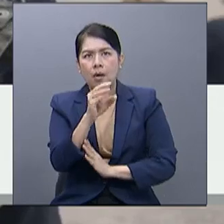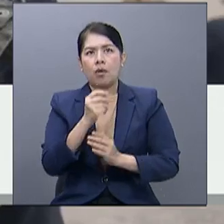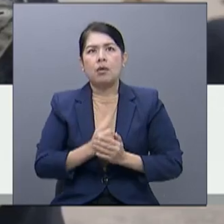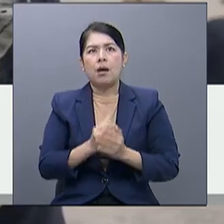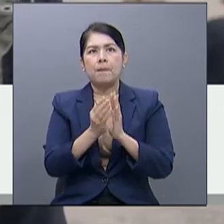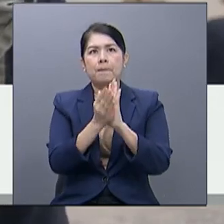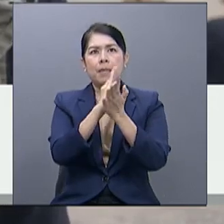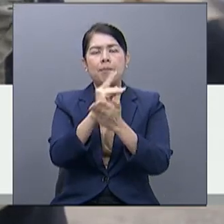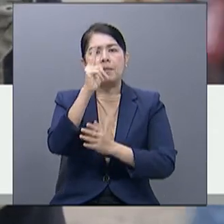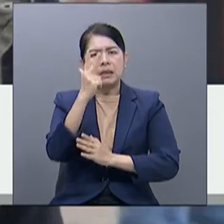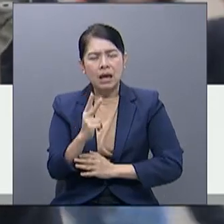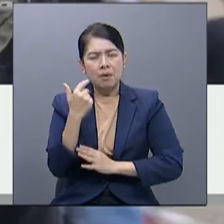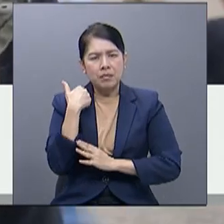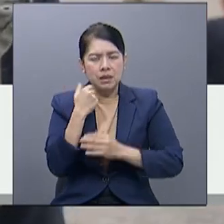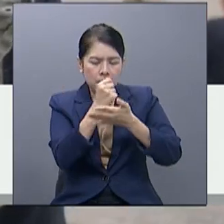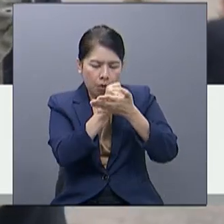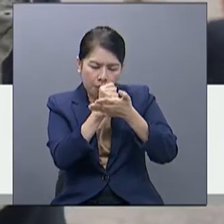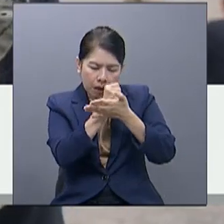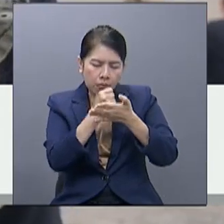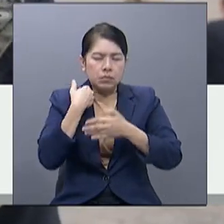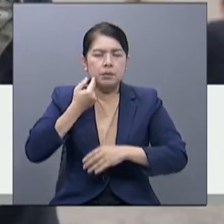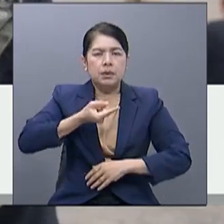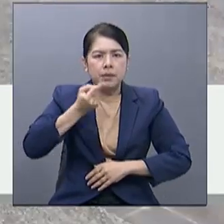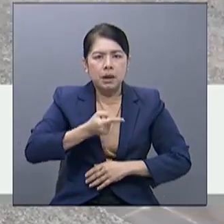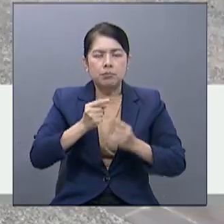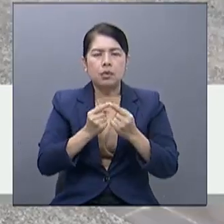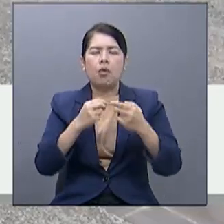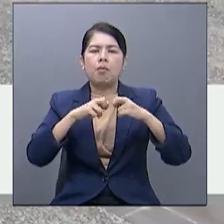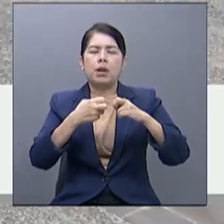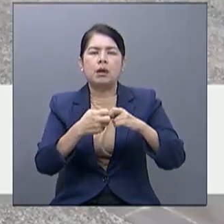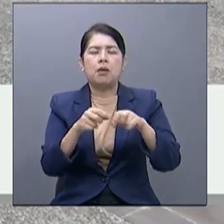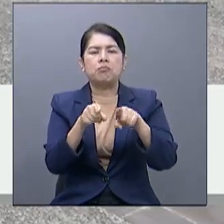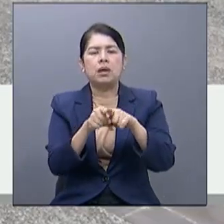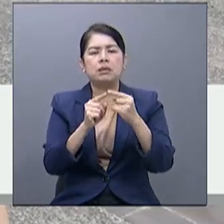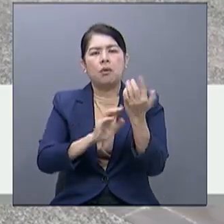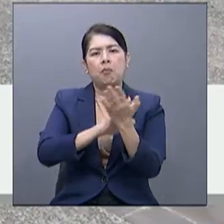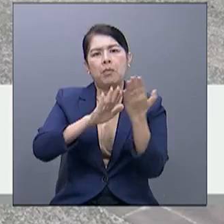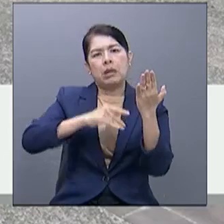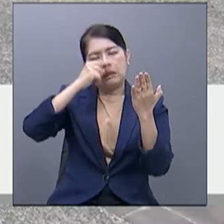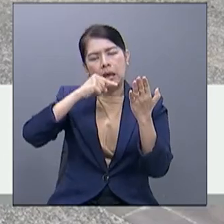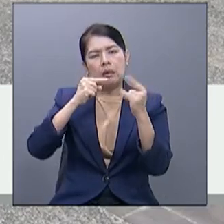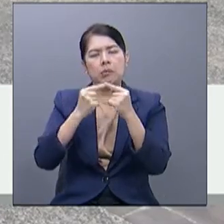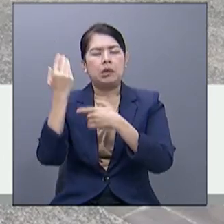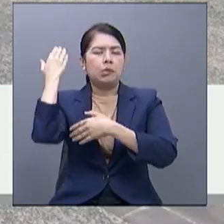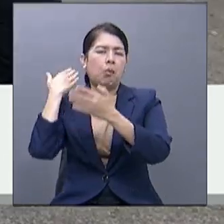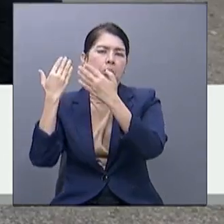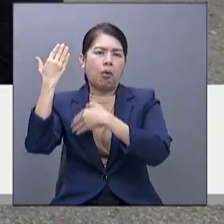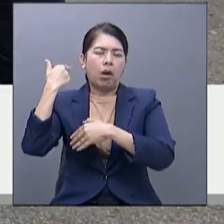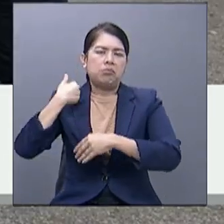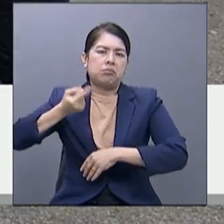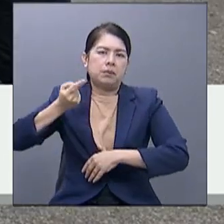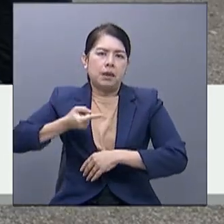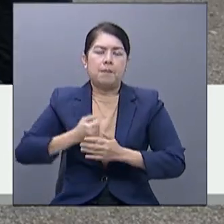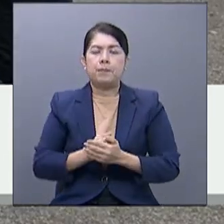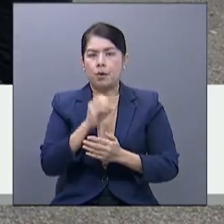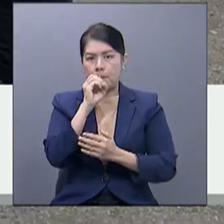าเสพติดจะทำให้ประเทศถอยหลังกลับไปสู่สงครามยาเสพติดที่รุนแรงอีกครั้งโดยมองว่าภาครัฐควรจะเดินหน้าพั